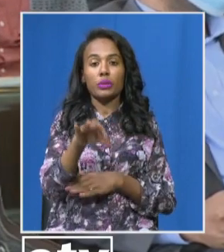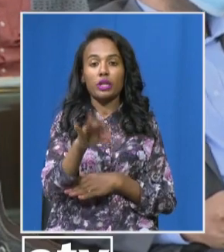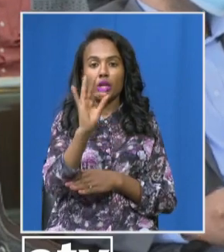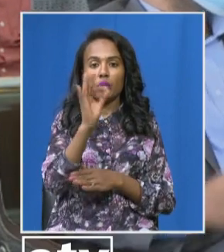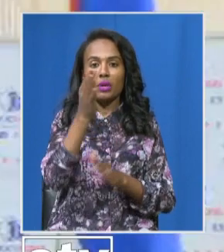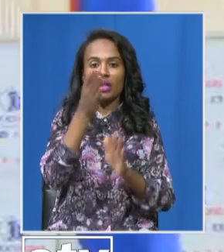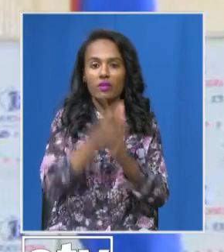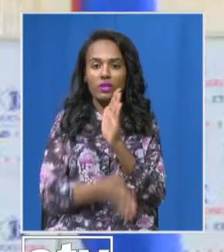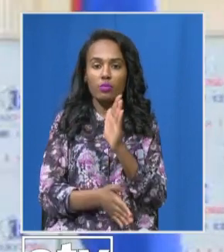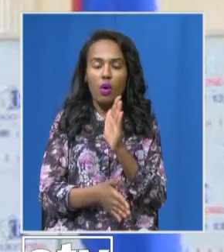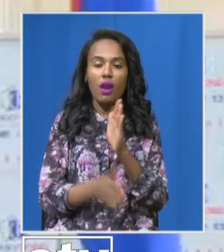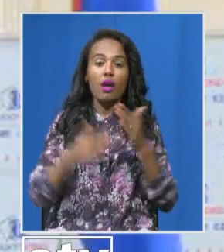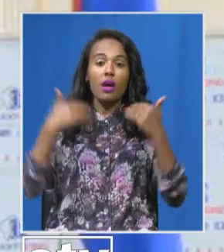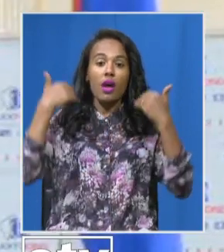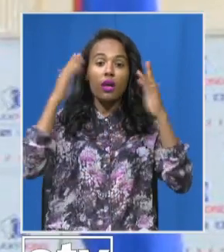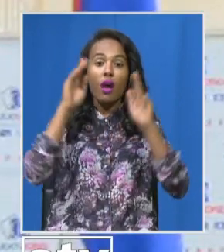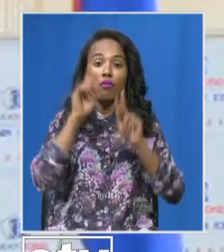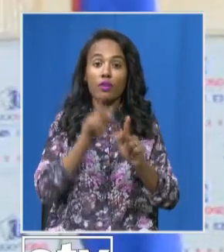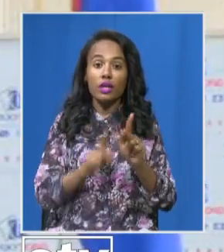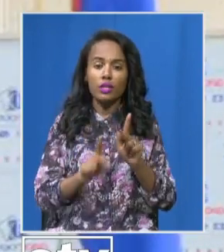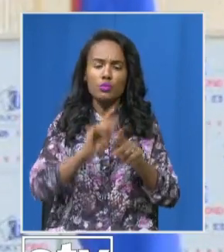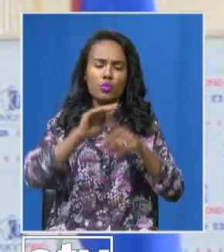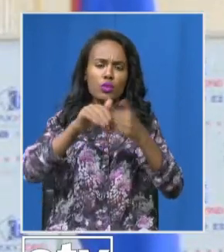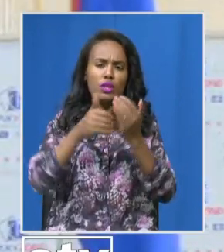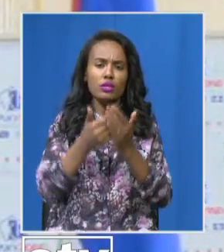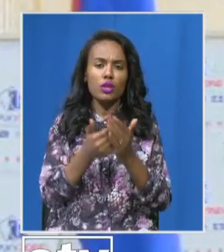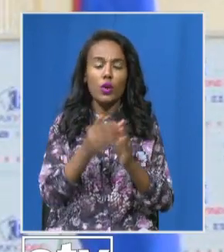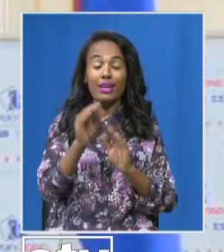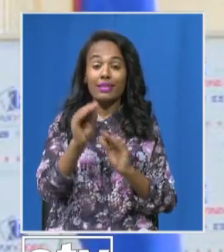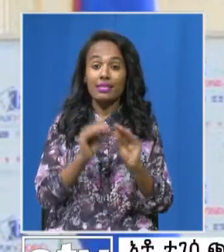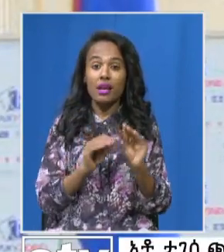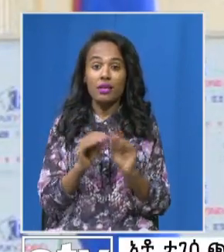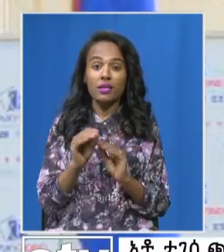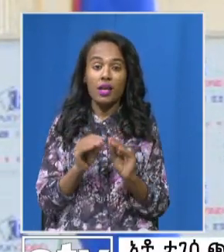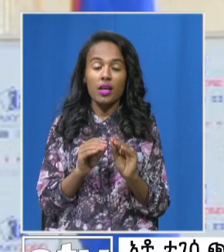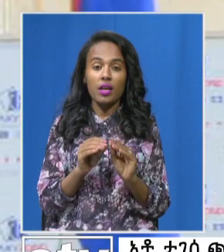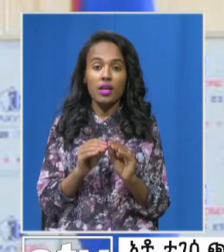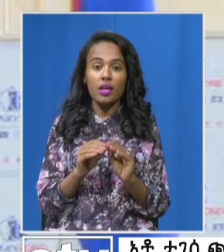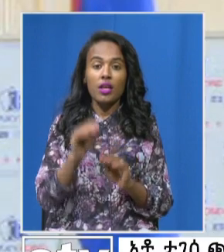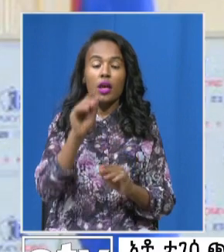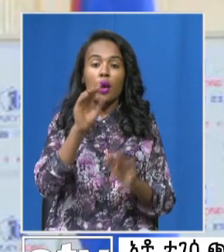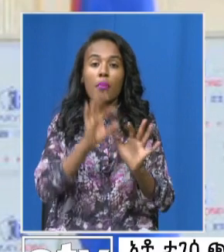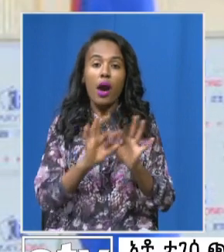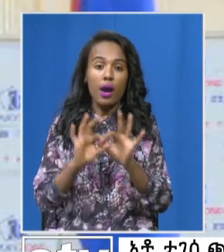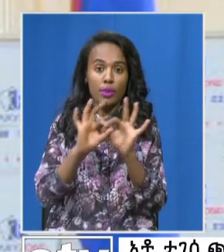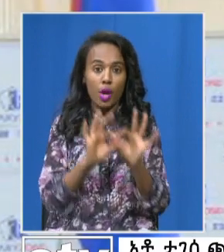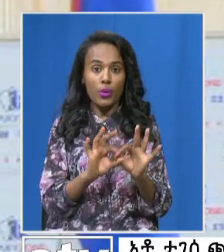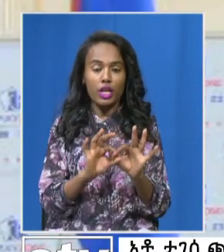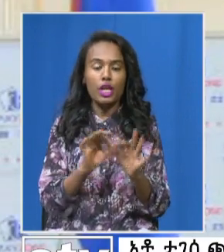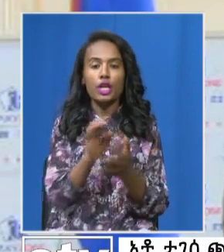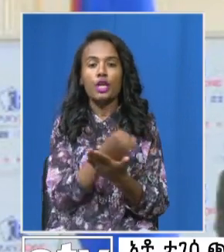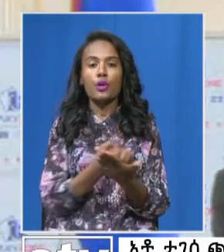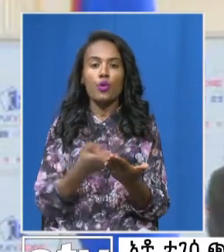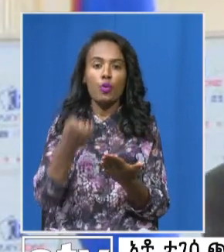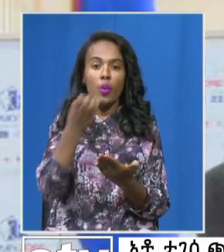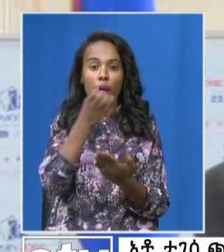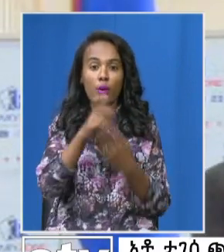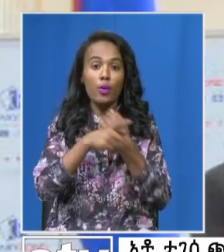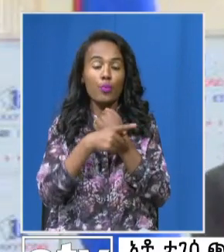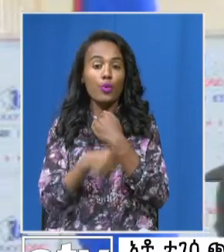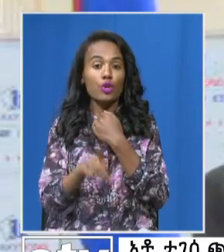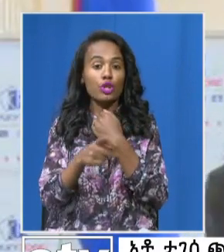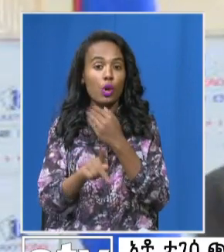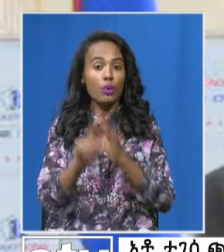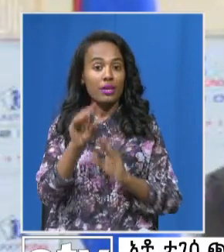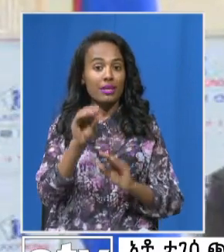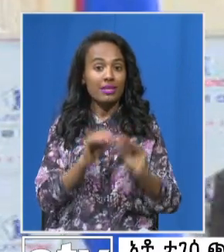በተገኙበት ተፈጽሟል። በአፋር ህዝብ ሁለንተናዊ እንቅስቃሴ፣ ማህበራዊ፣ ኢኮኖሚያዊ፣ ፖለቲካዊ